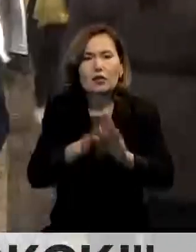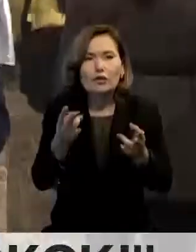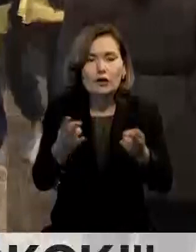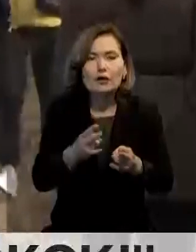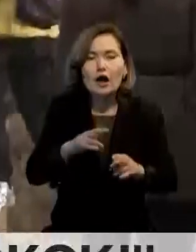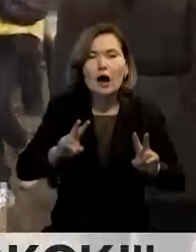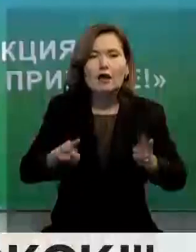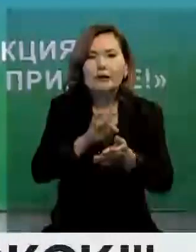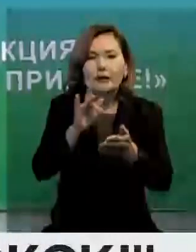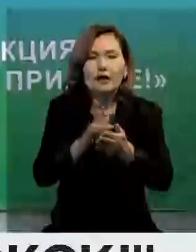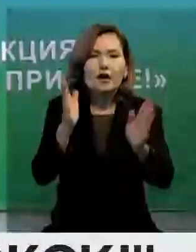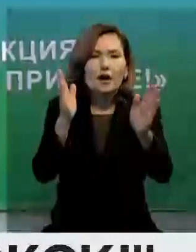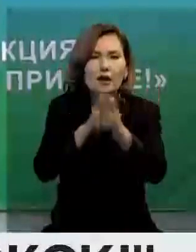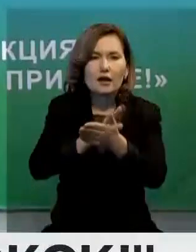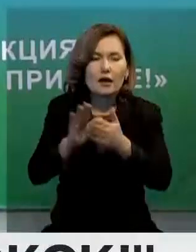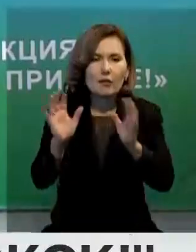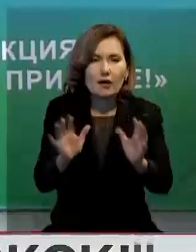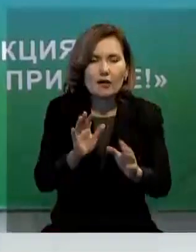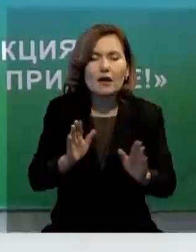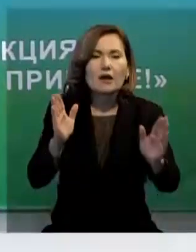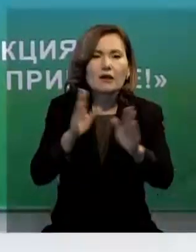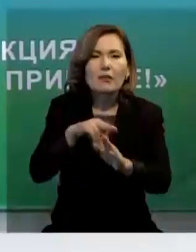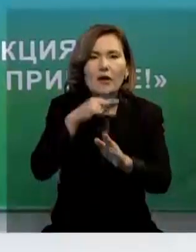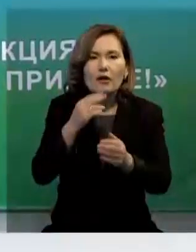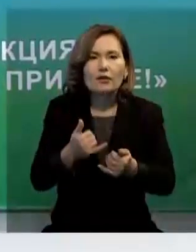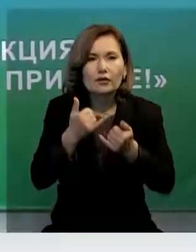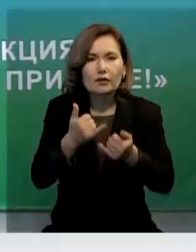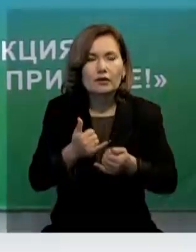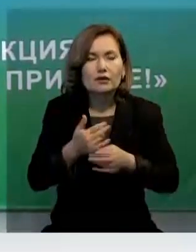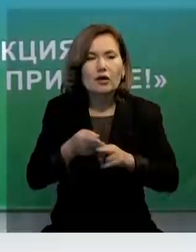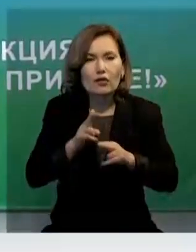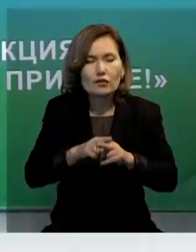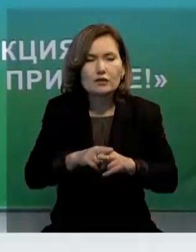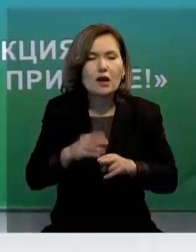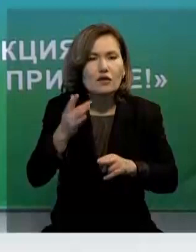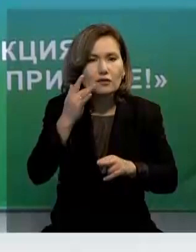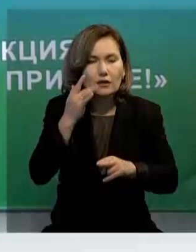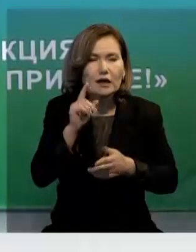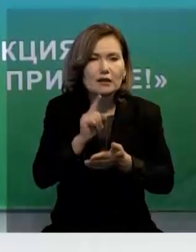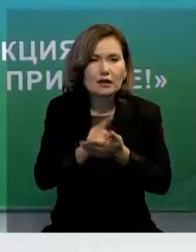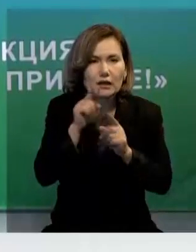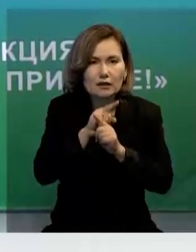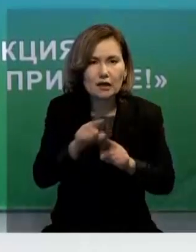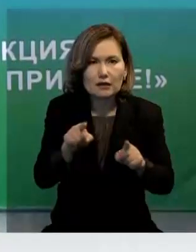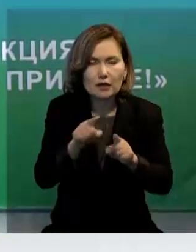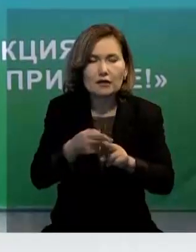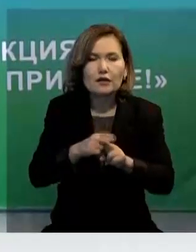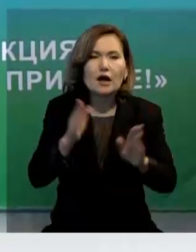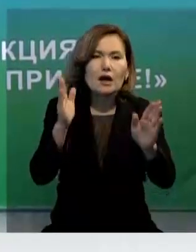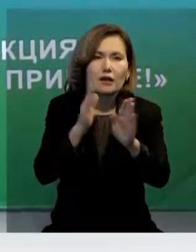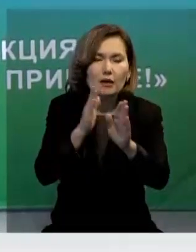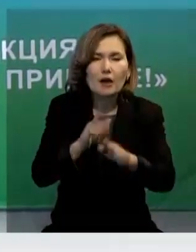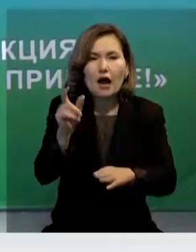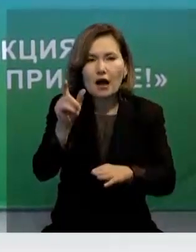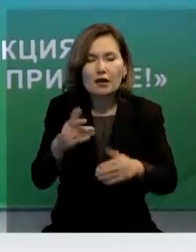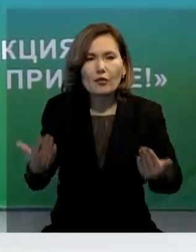жағдайын жақсартуға, табиғатымызға ұқыпты қарауды насихаттауға, және осы табиғаттағы үйлесімді